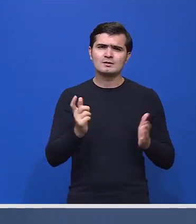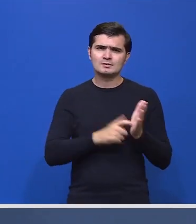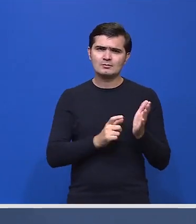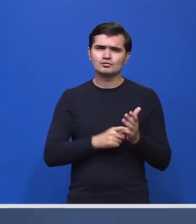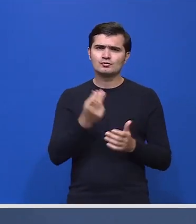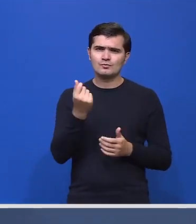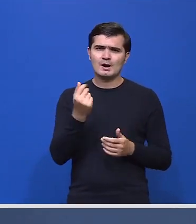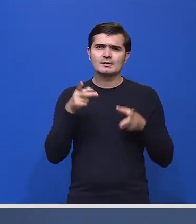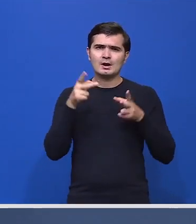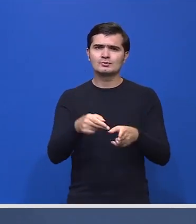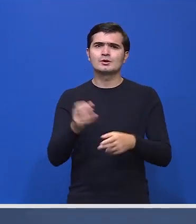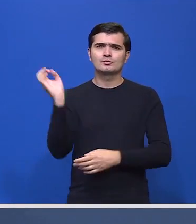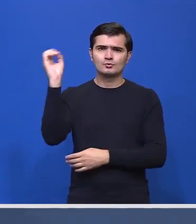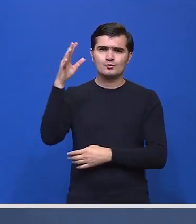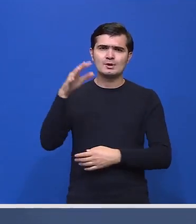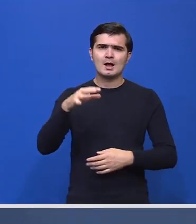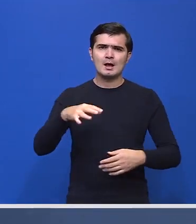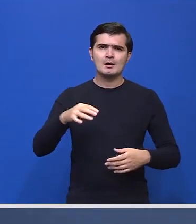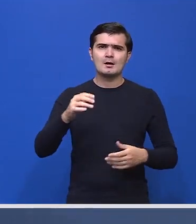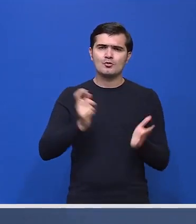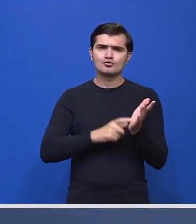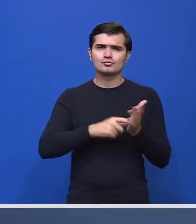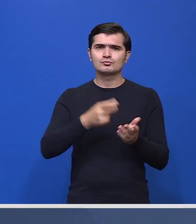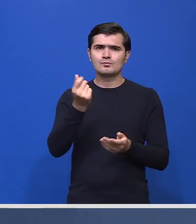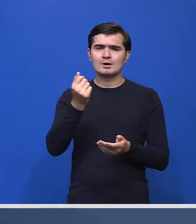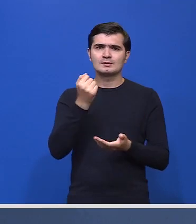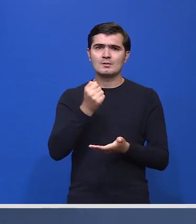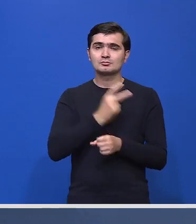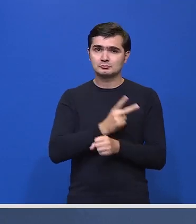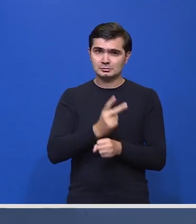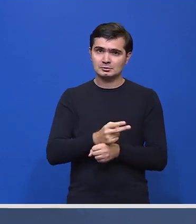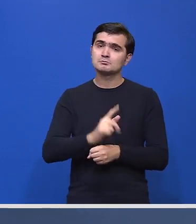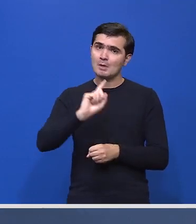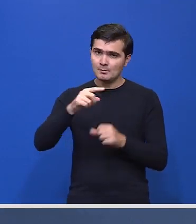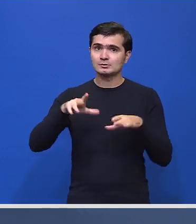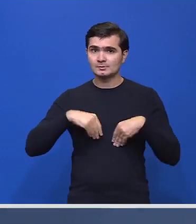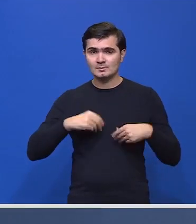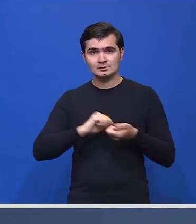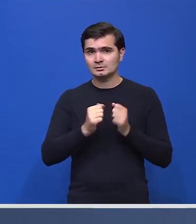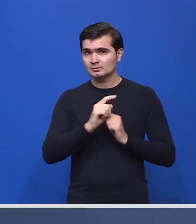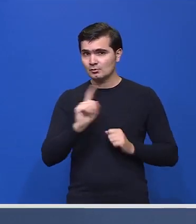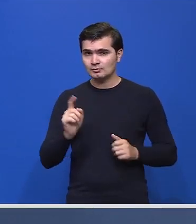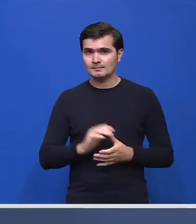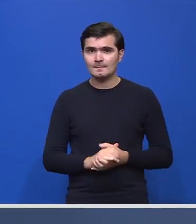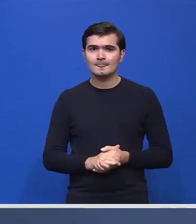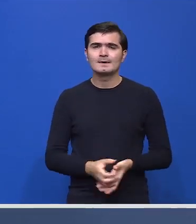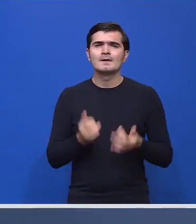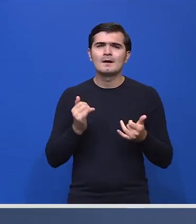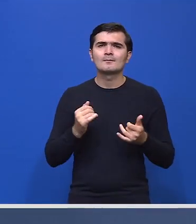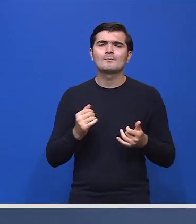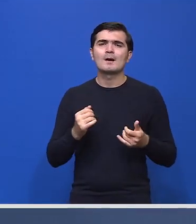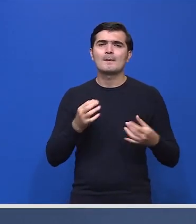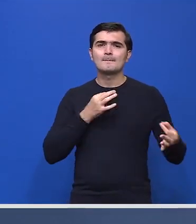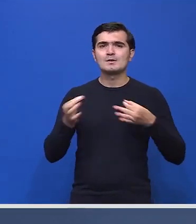au întrerupt iluminatul public. Bani de la bugetul de stat mai primesc, mai pot să aibă această acum perspectivă? Măsura noastră este o